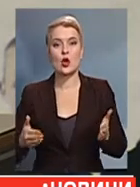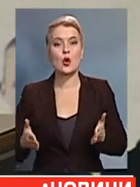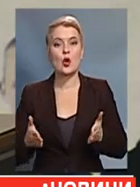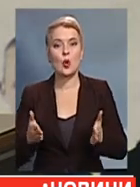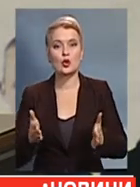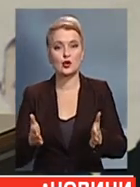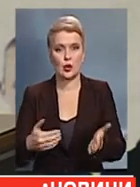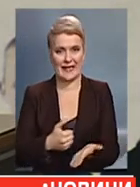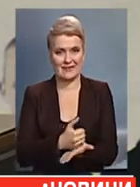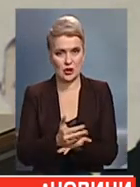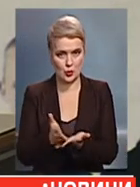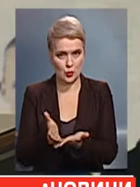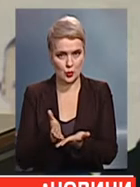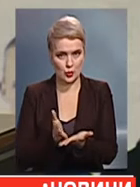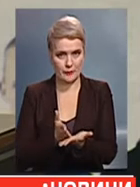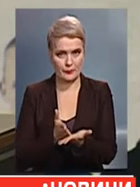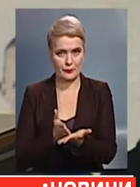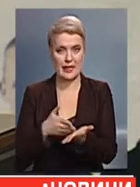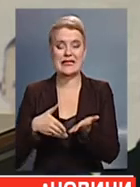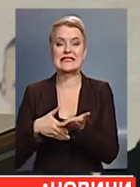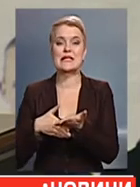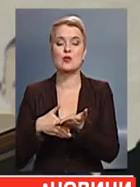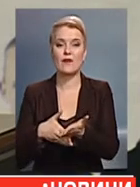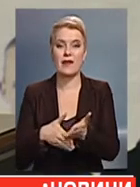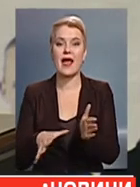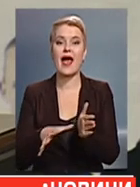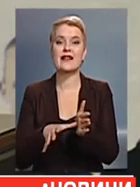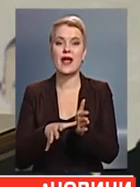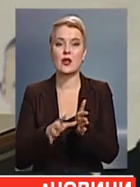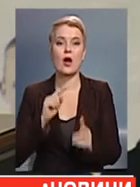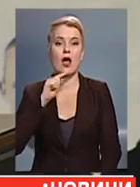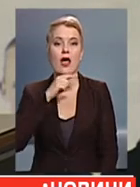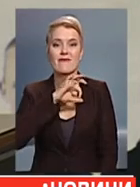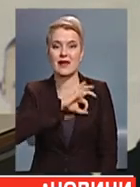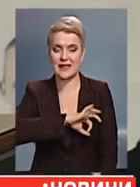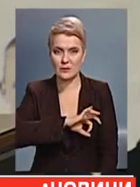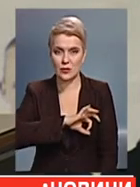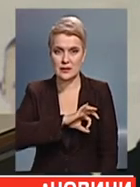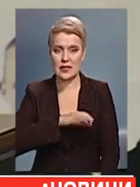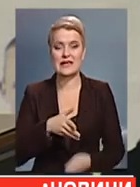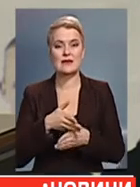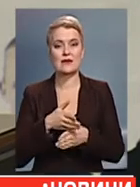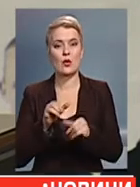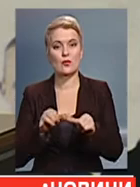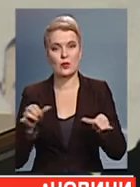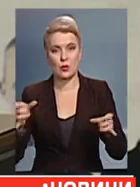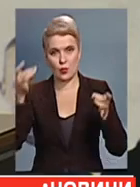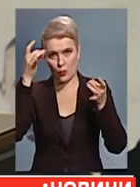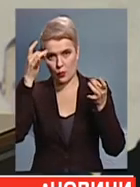інфраструктури, стимулювання енергоефективності, а також розвиток культури та